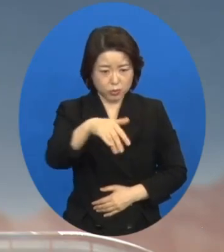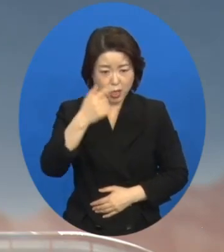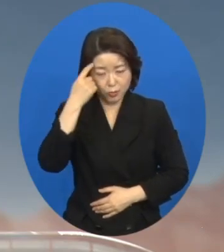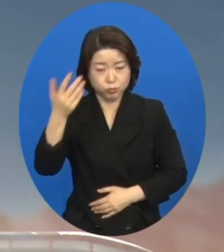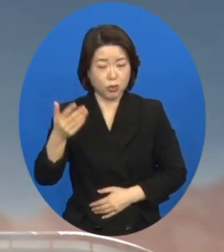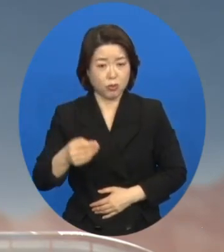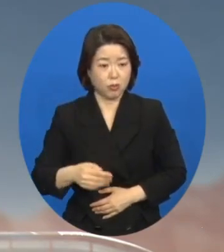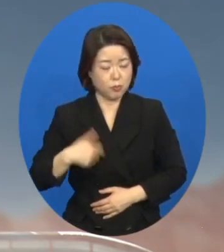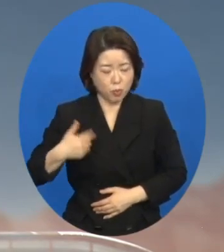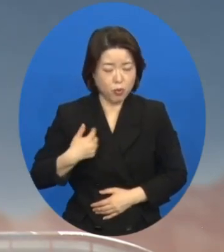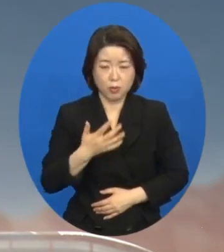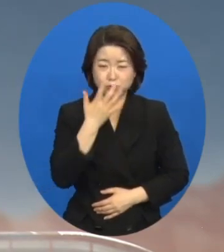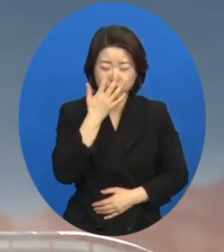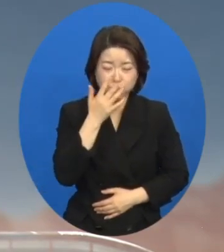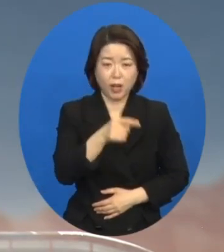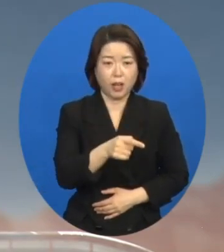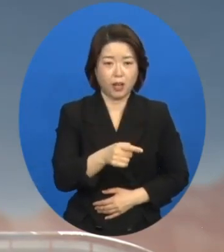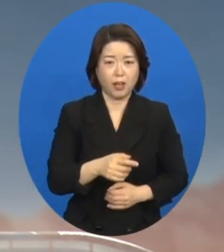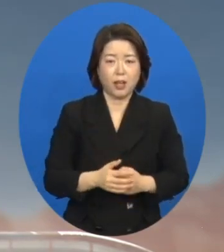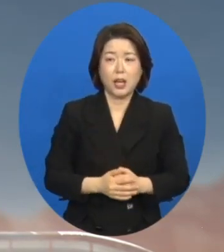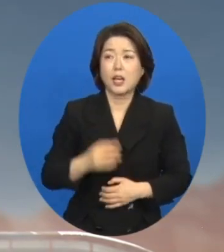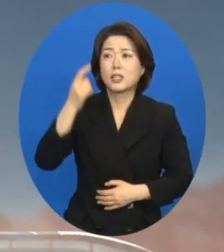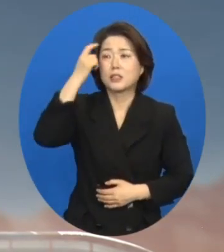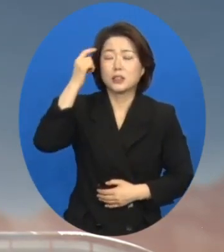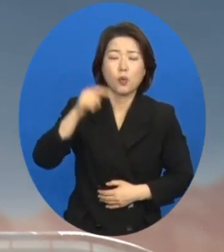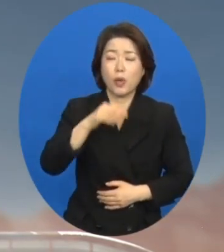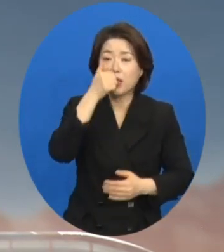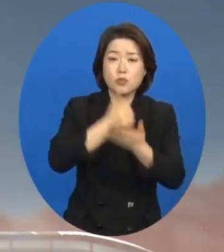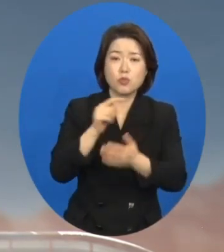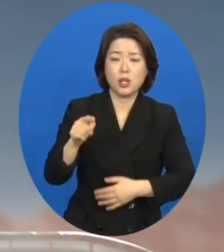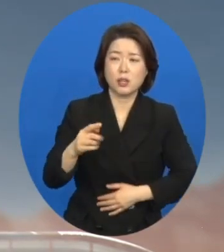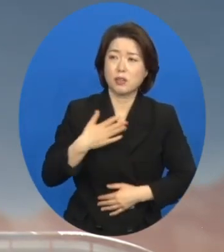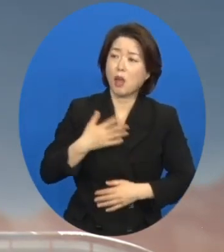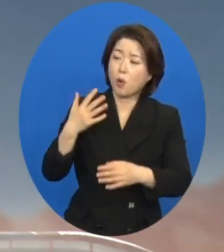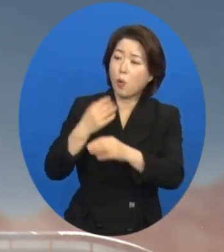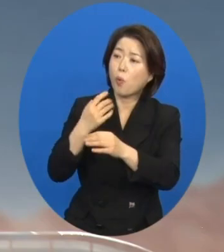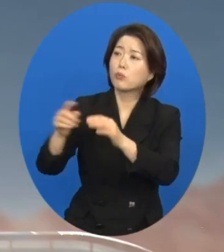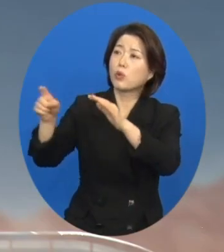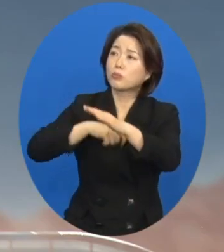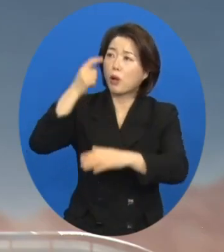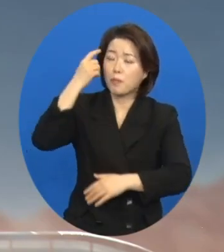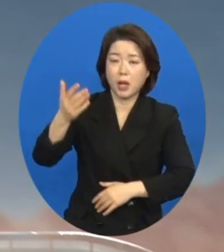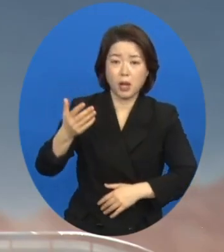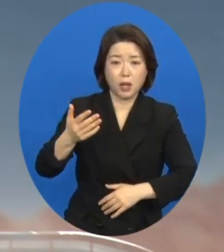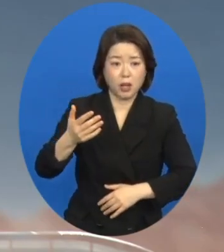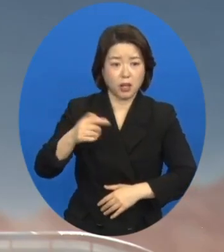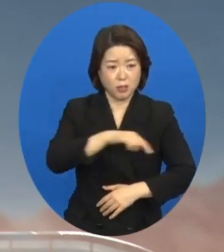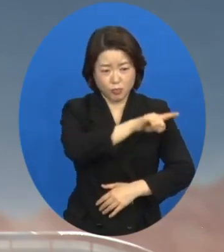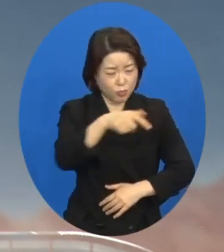때문에 둔감해져서 그게 왜 죄냐 이거예요. 우리가 언제 훔쳤냐 이거예요.